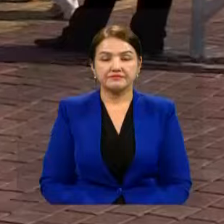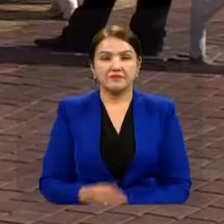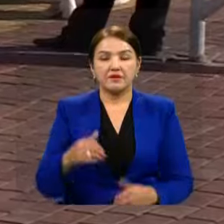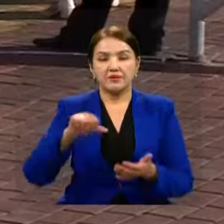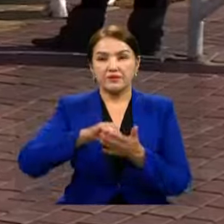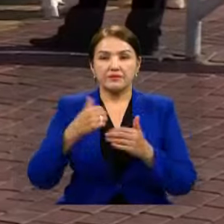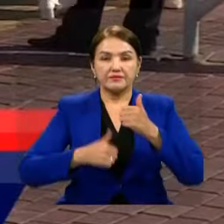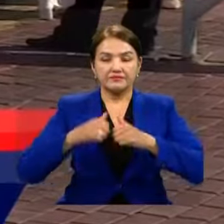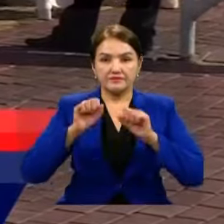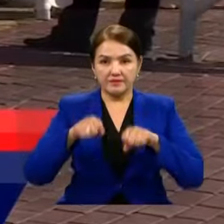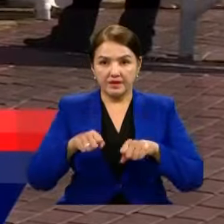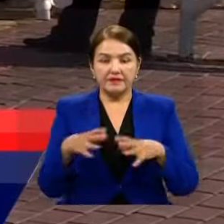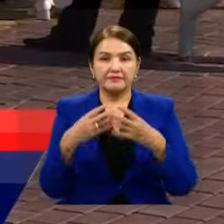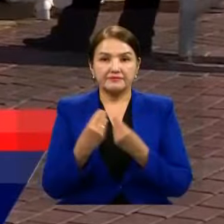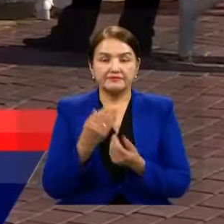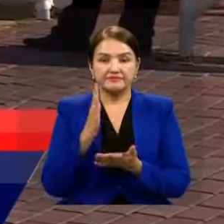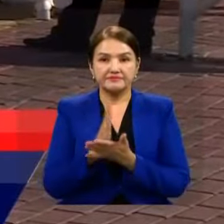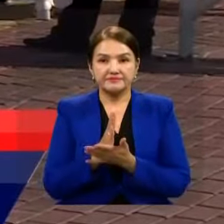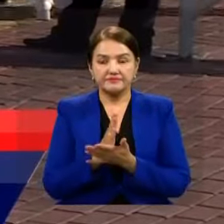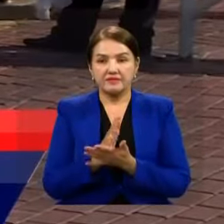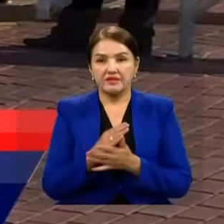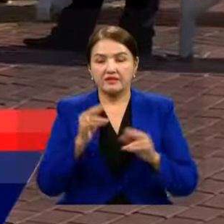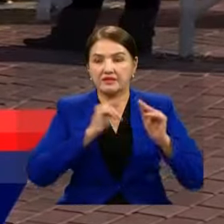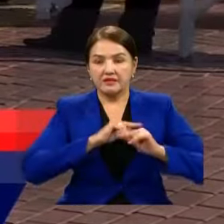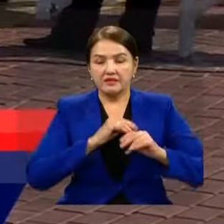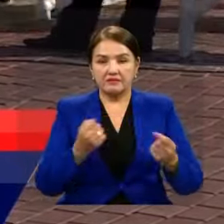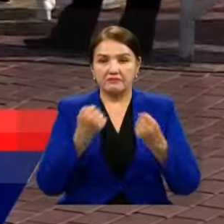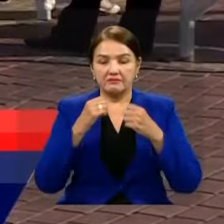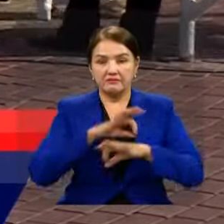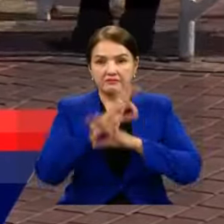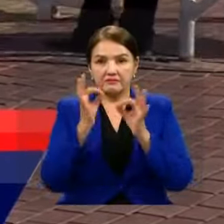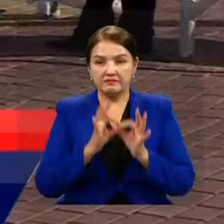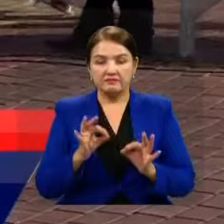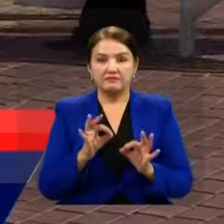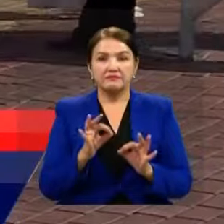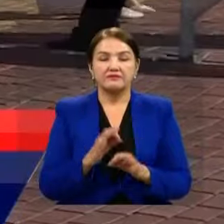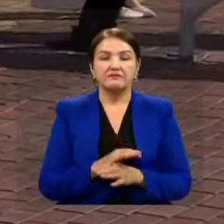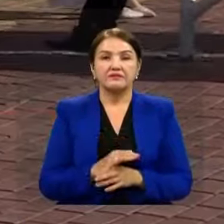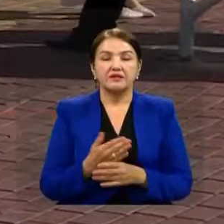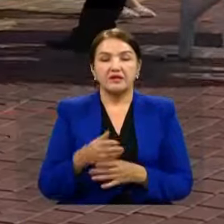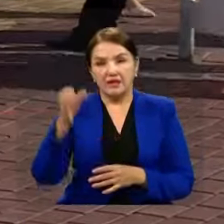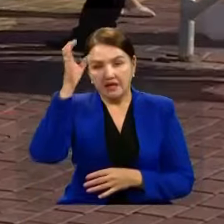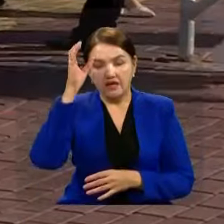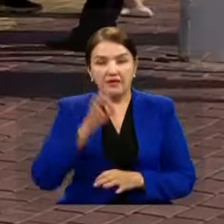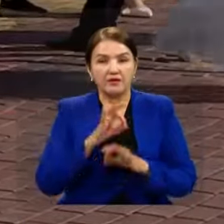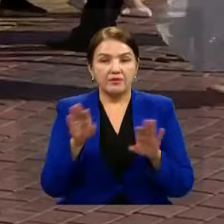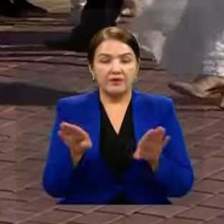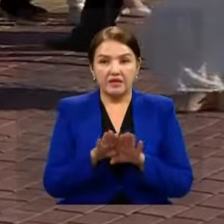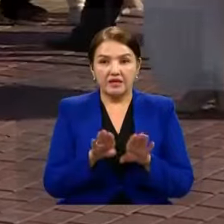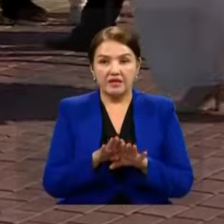Участие в конкурсе могут принять семьи, имеющие достижения в труде и спорте, творческой и интеллектуальной сферах, науке и искусстве, а